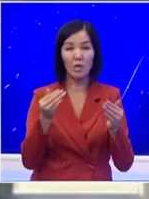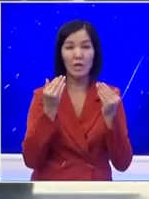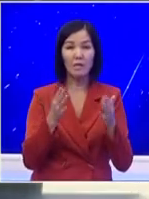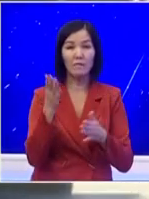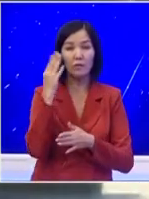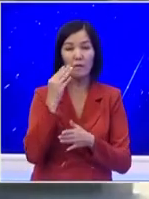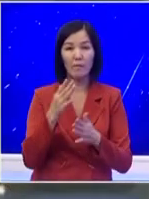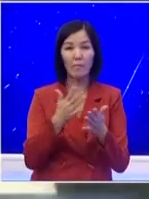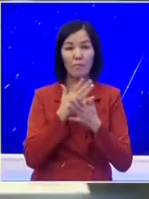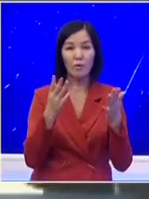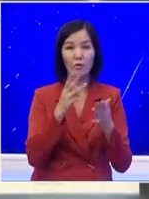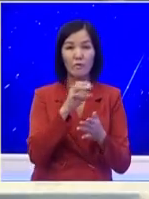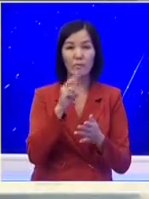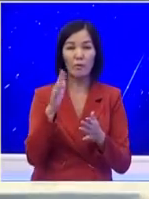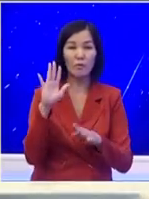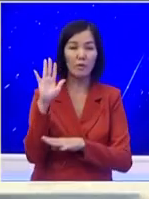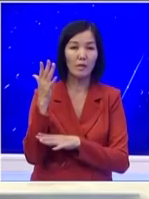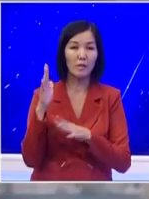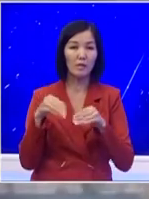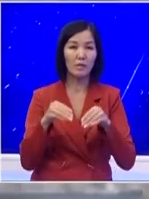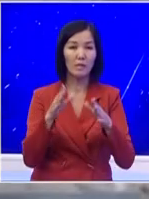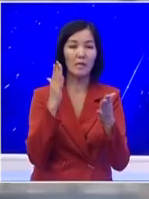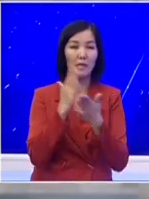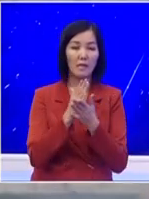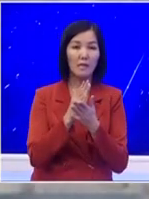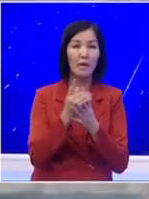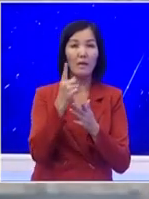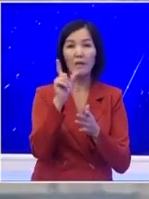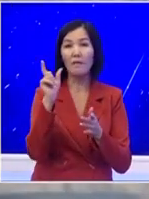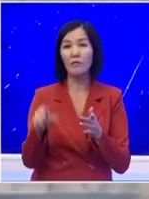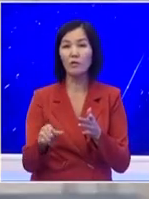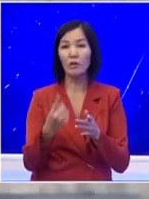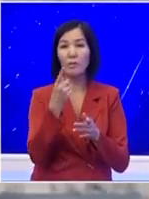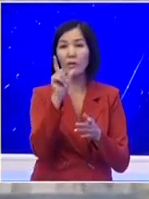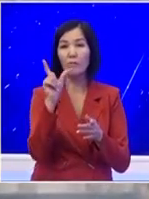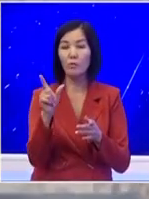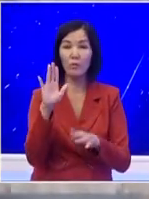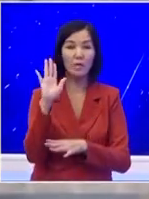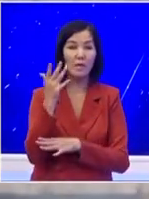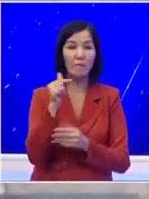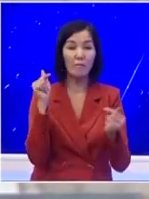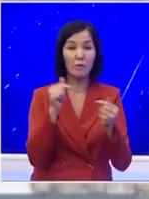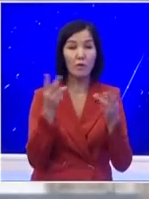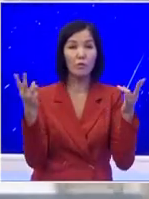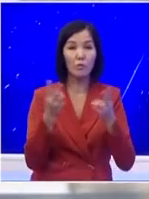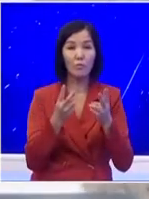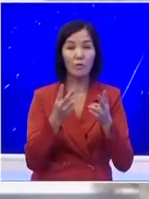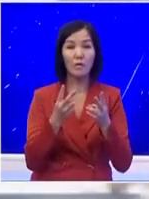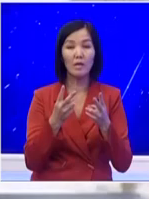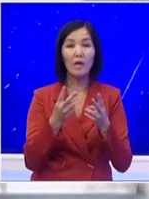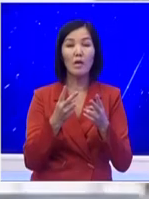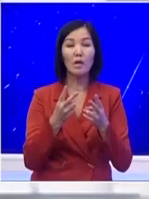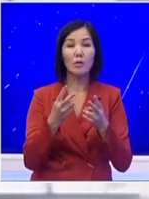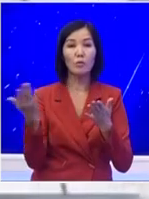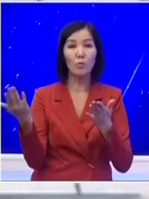Алматы больше 2 миллионов зеленых насаждений. Фактически на одного человека даже по одному дереву не приходится. А если еще их бетонировать,